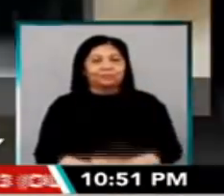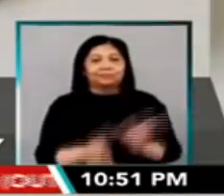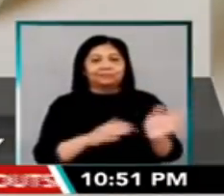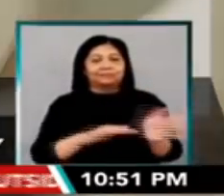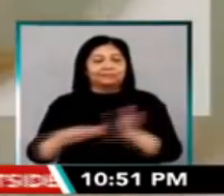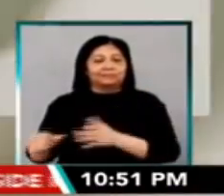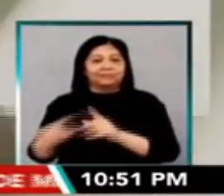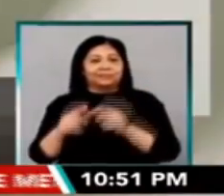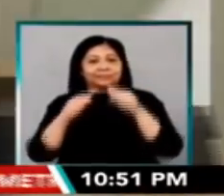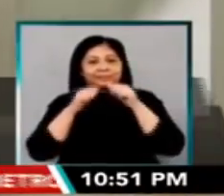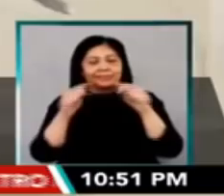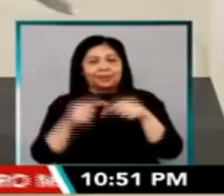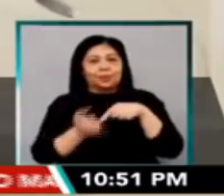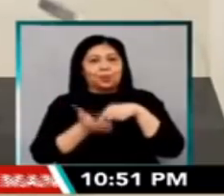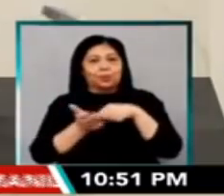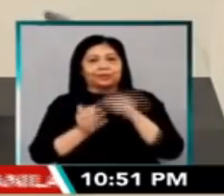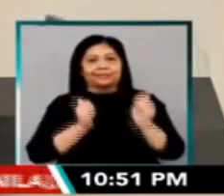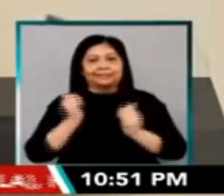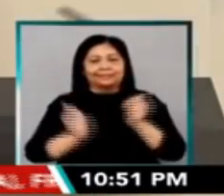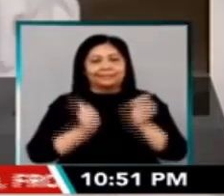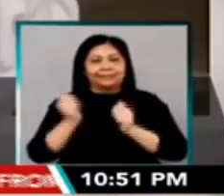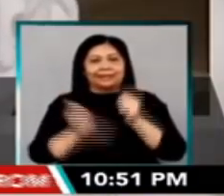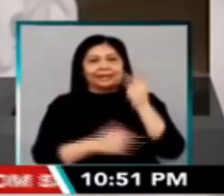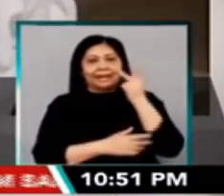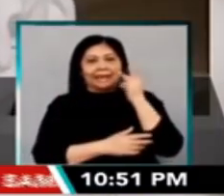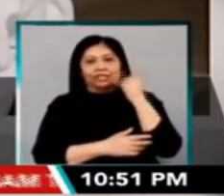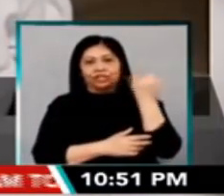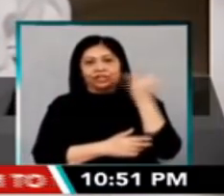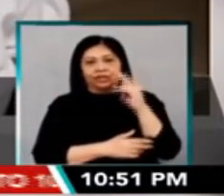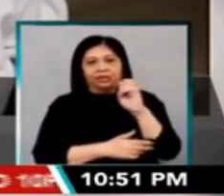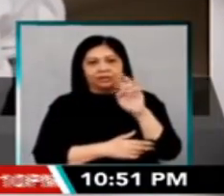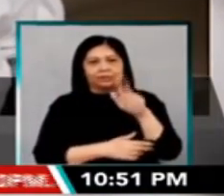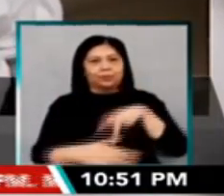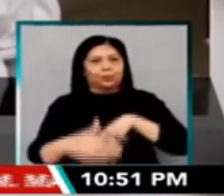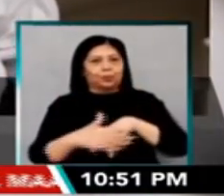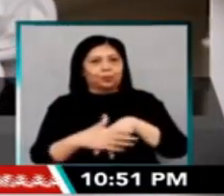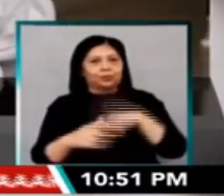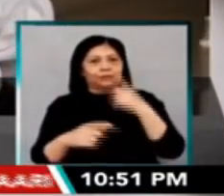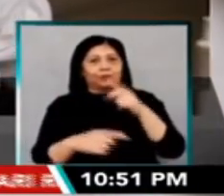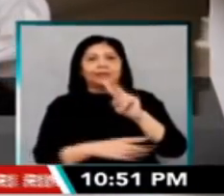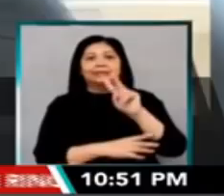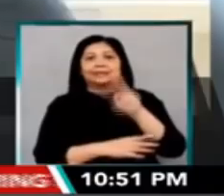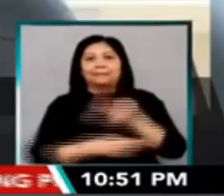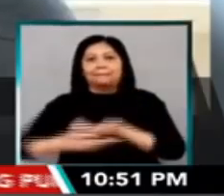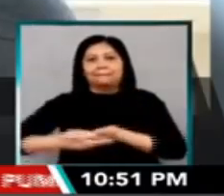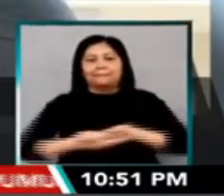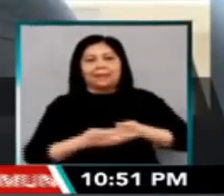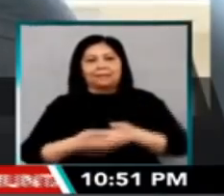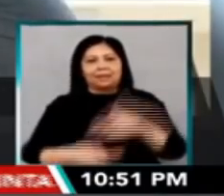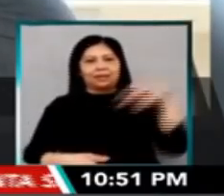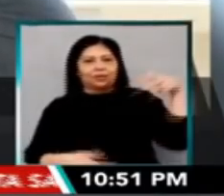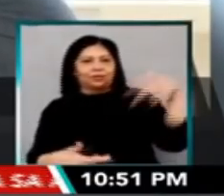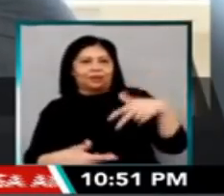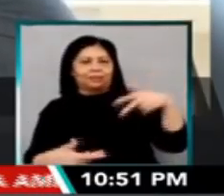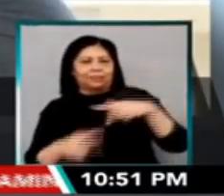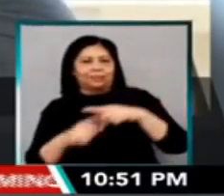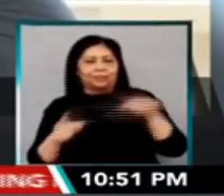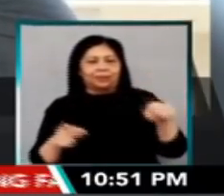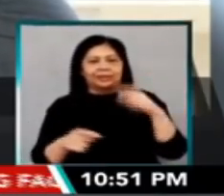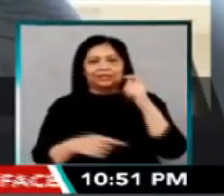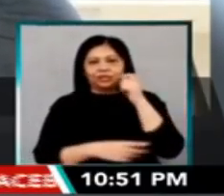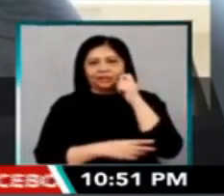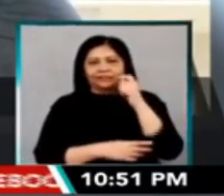ng model at celebrity na si Kylie Jenner na buntis siya sa kanilang second baby ng rapper na si Travis Scott. Ibinahagi nila